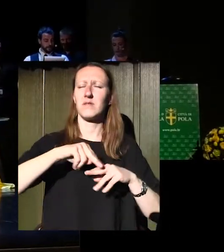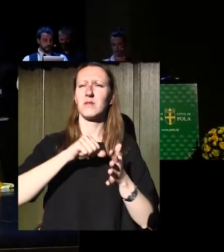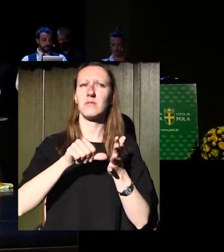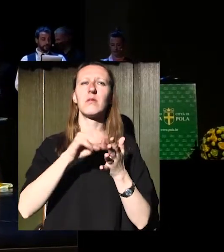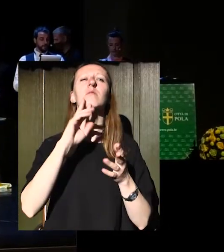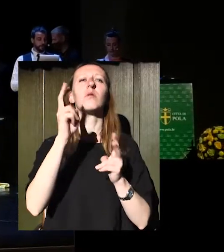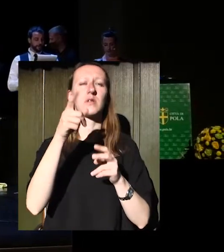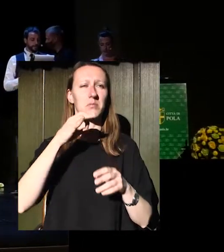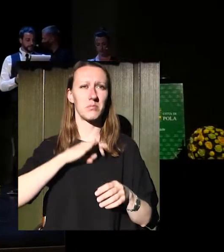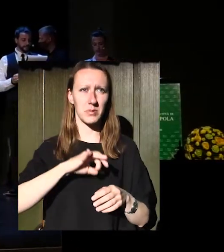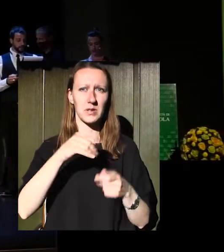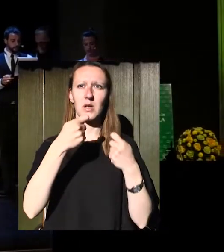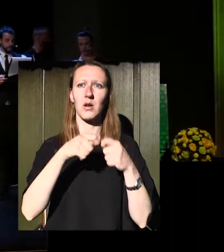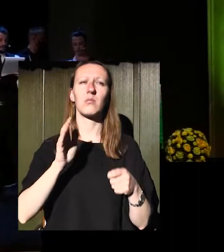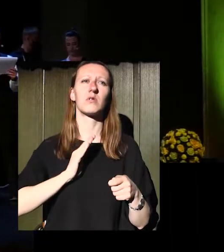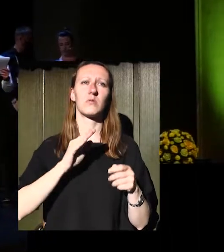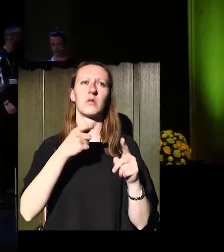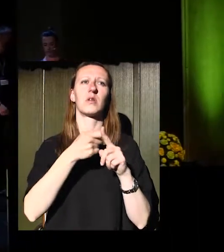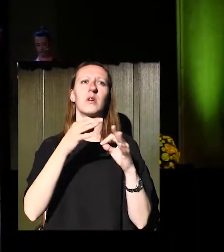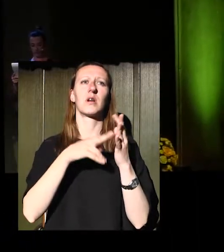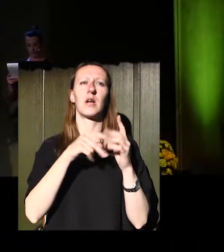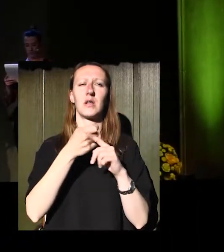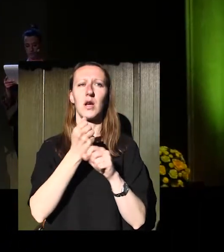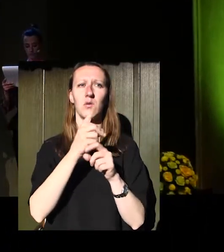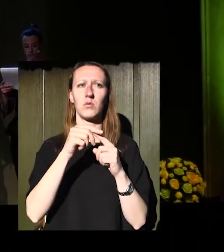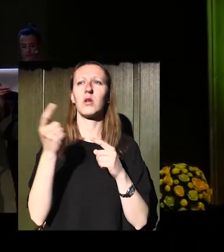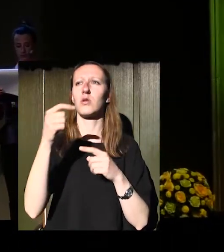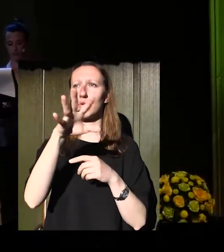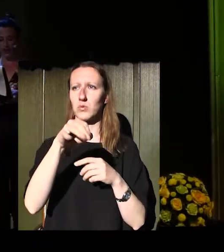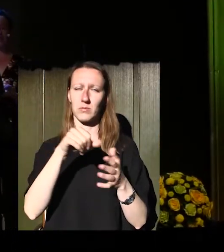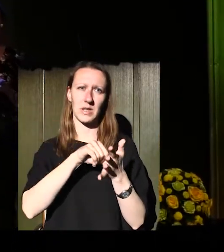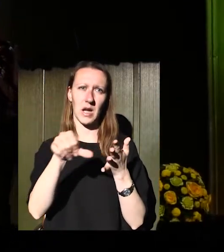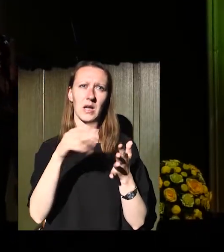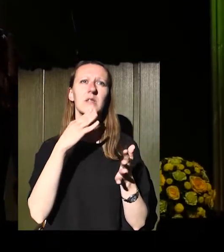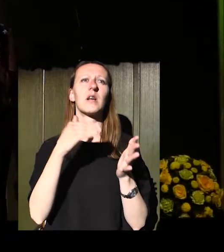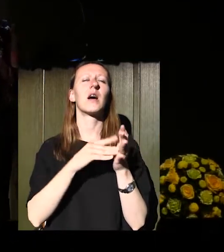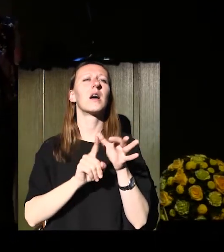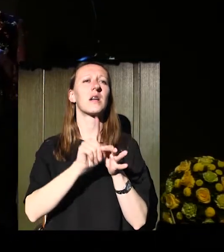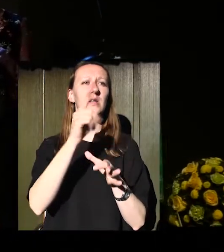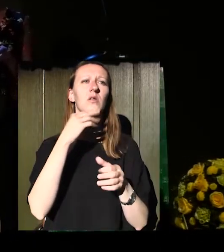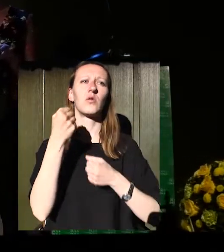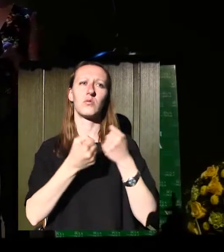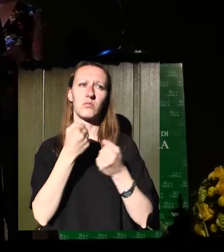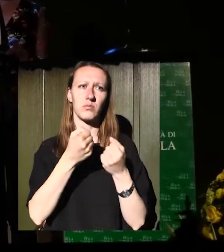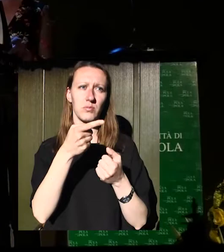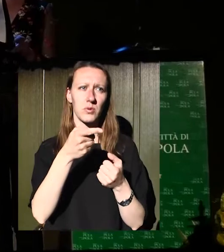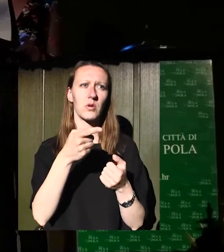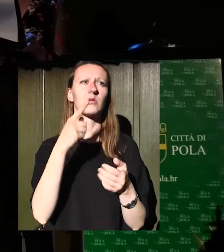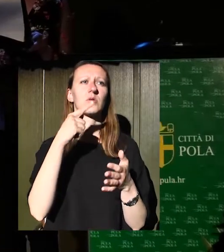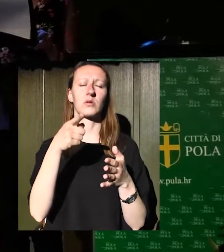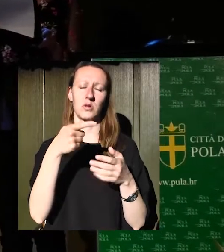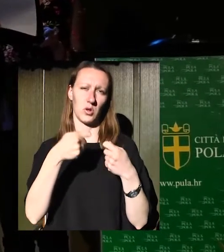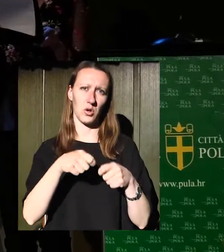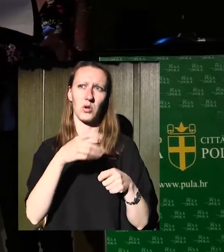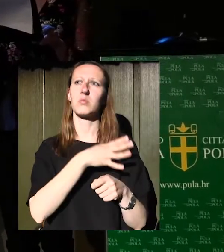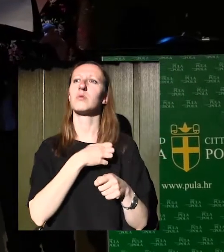Croazia. Invitiamo quindi il presidente del club, il signor Aldo Cantaruti, a ritirare il premio. Za zasluge i rezultate u boksu najtrofejnijem